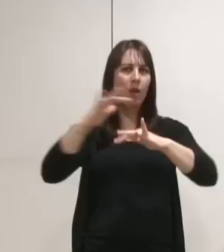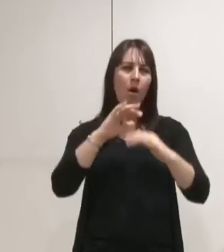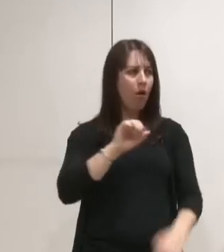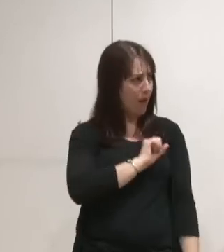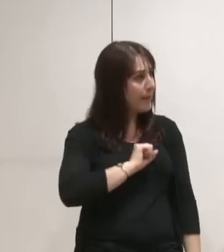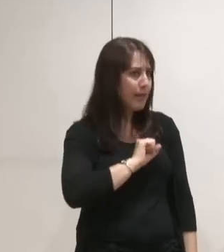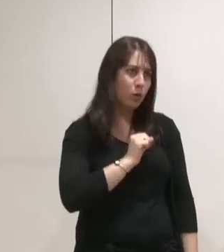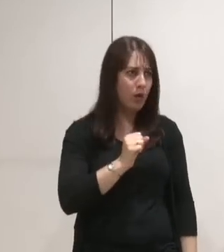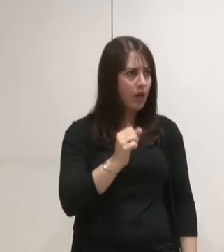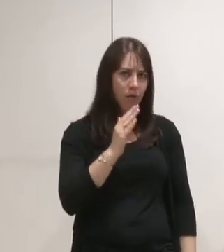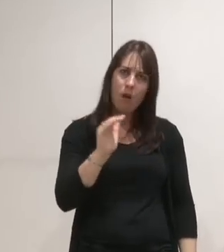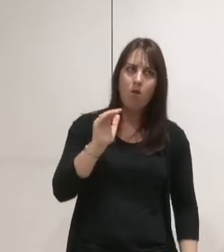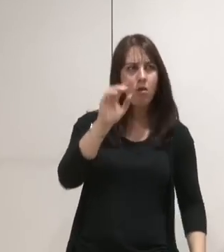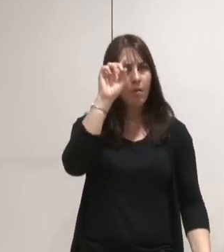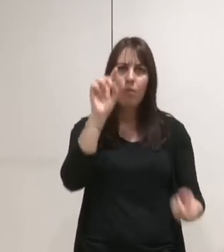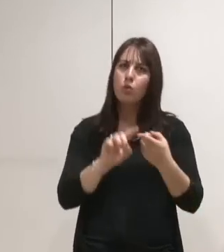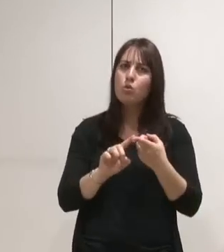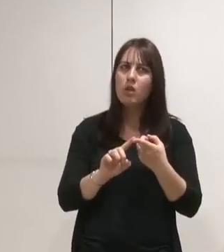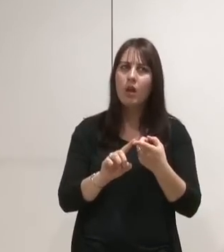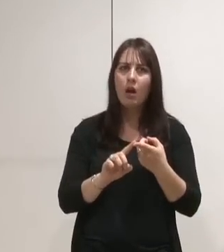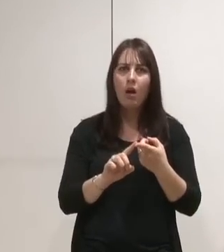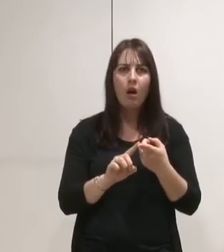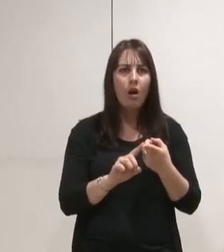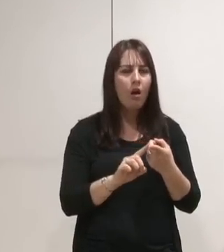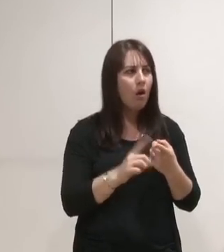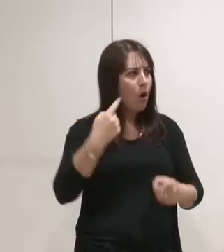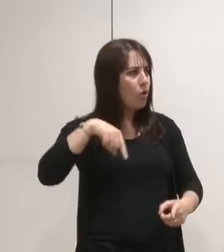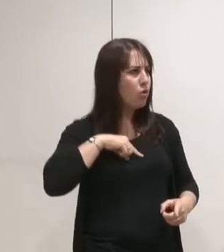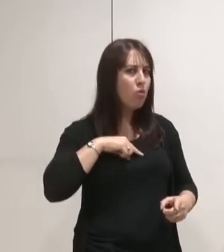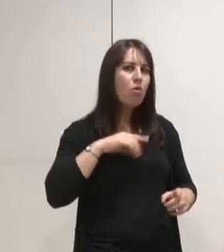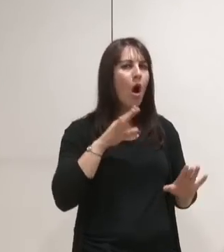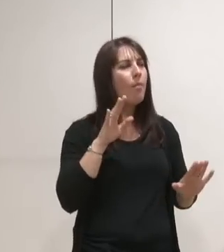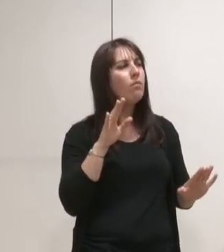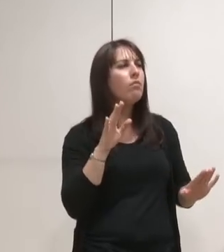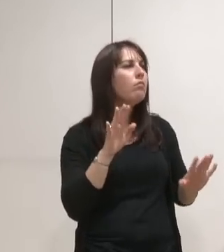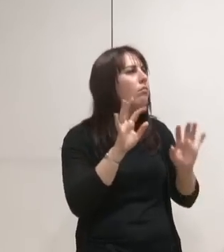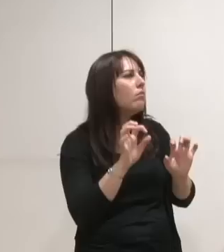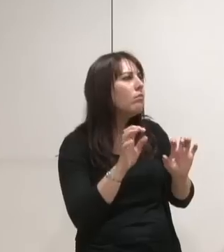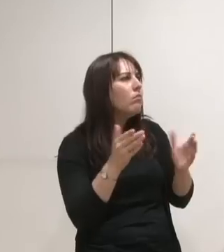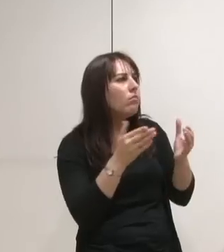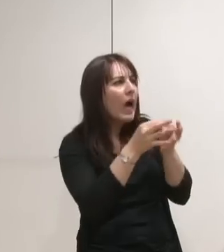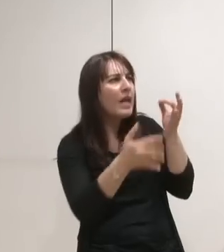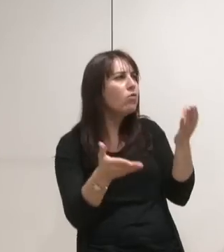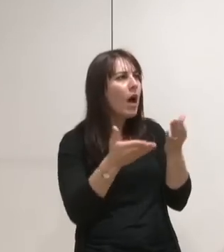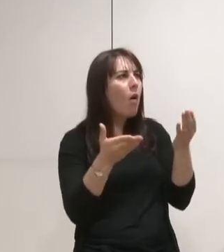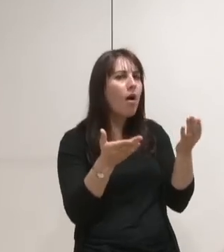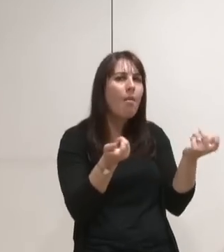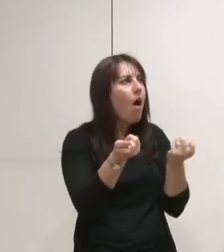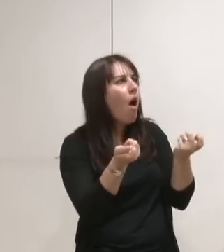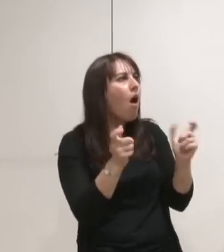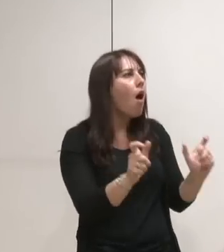c'était tout de même un sujet sur lequel on vous attendez un petit peu tout de même